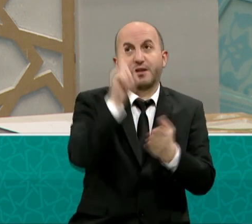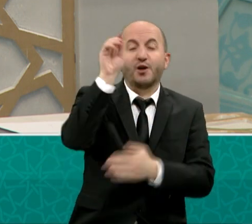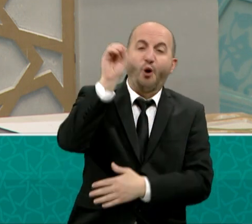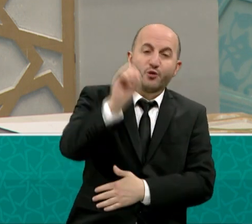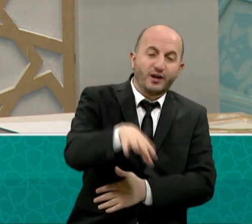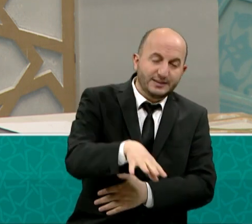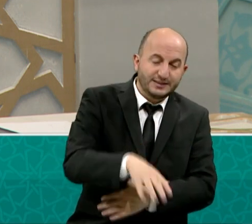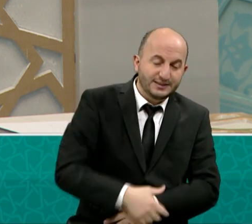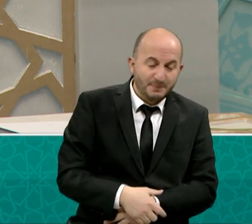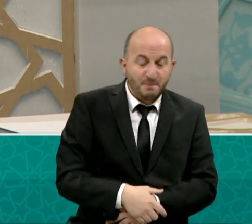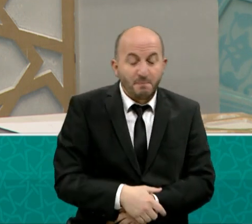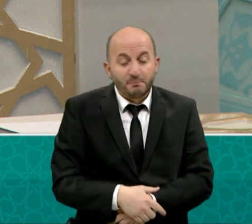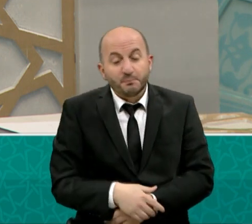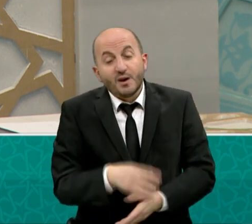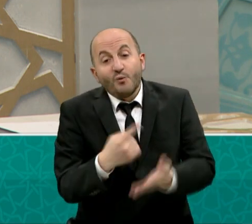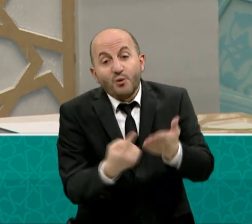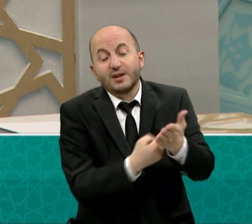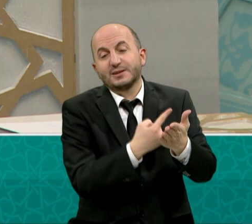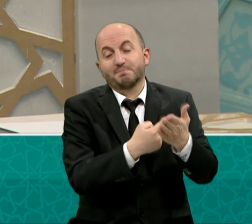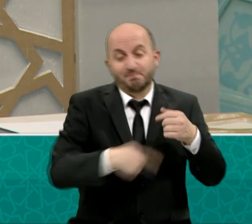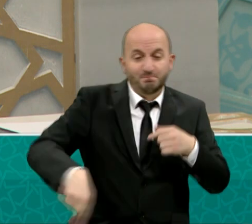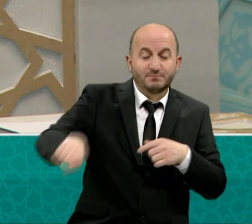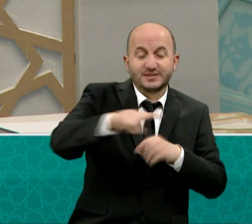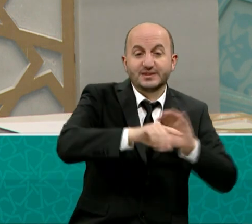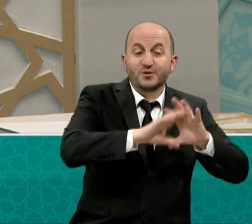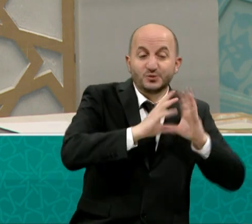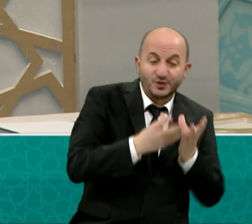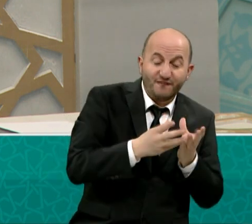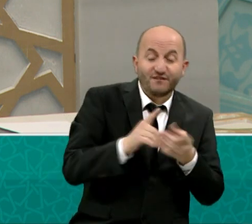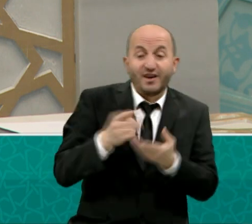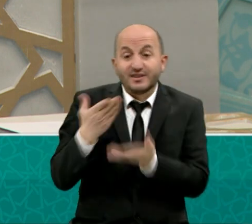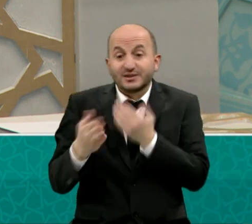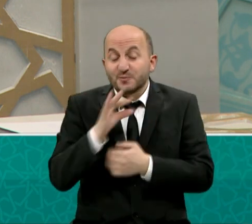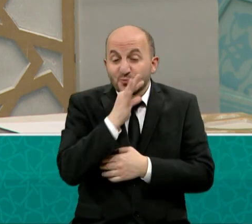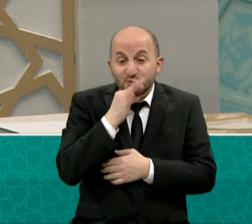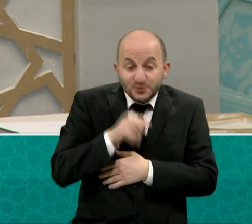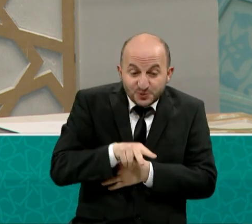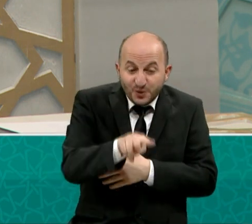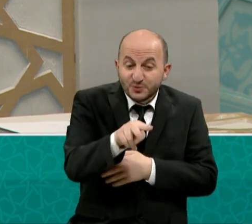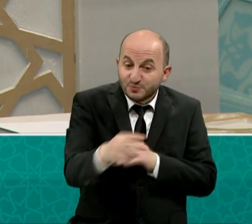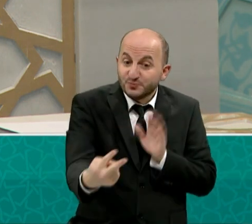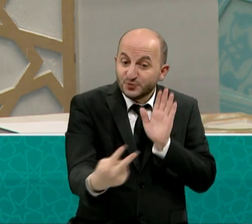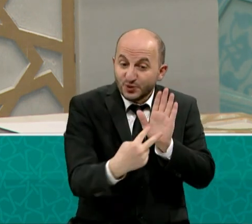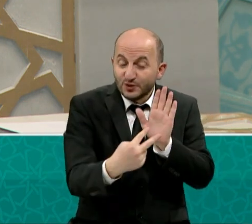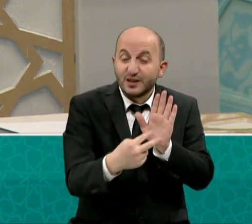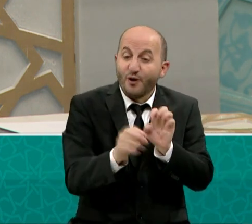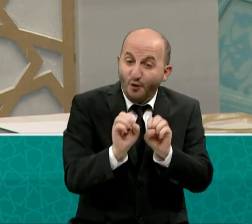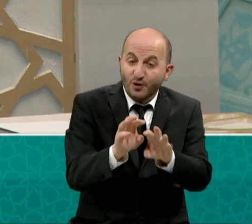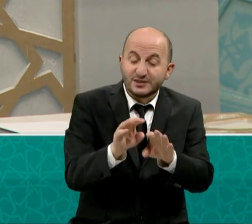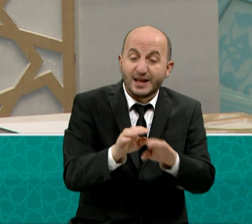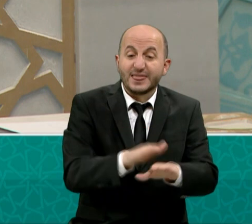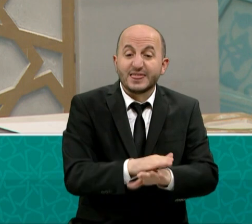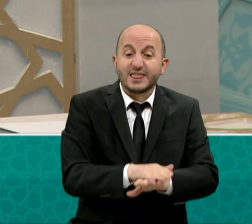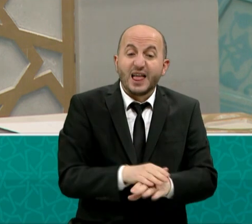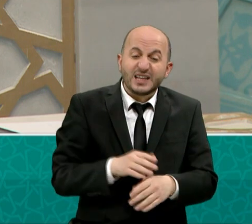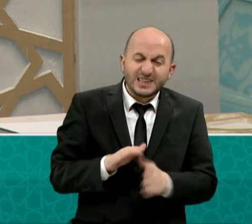göndermiş. İşte Kur'an-ı Kerim bize dünya ahiret mutluluğunun yolunu gösteren rehberimizdir, temel